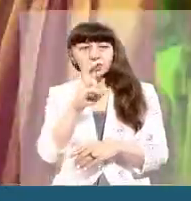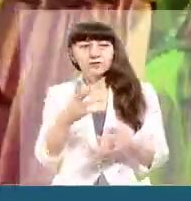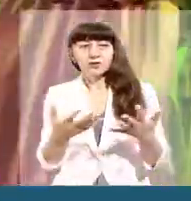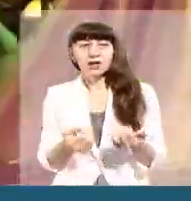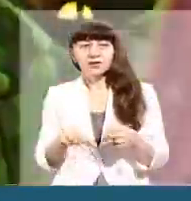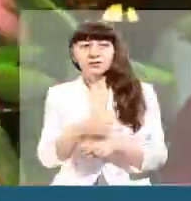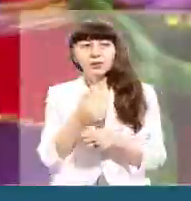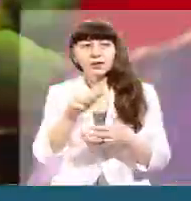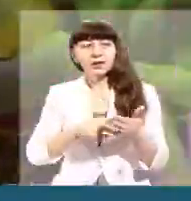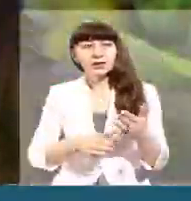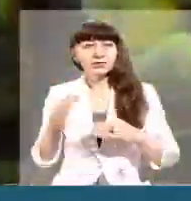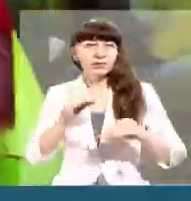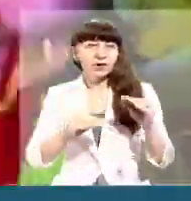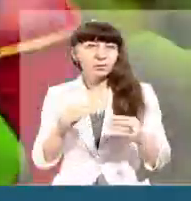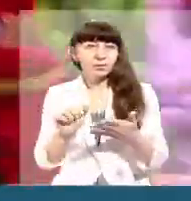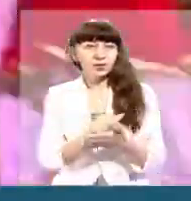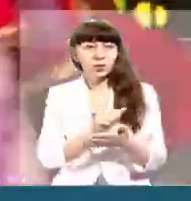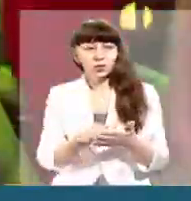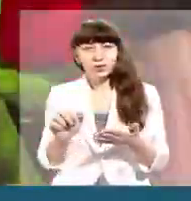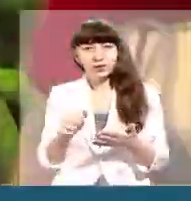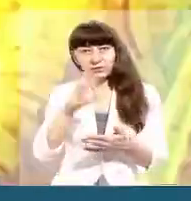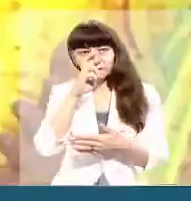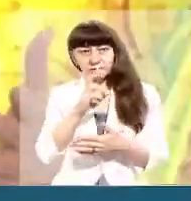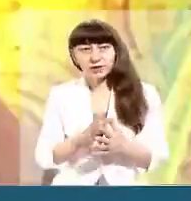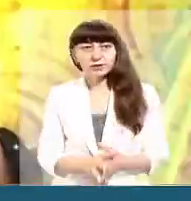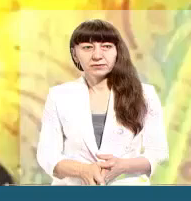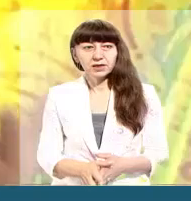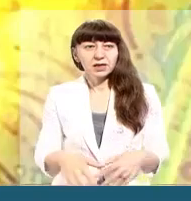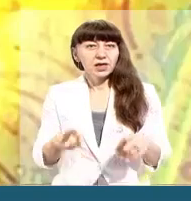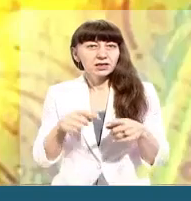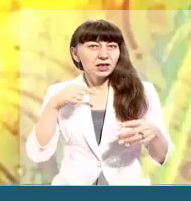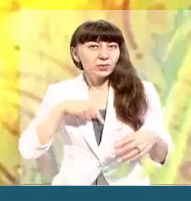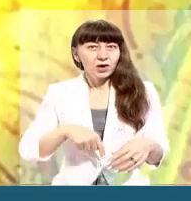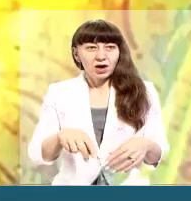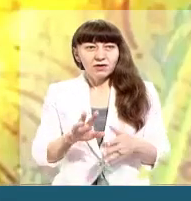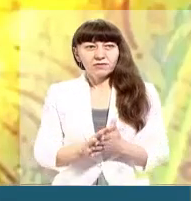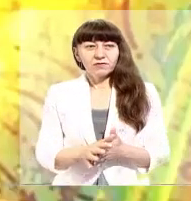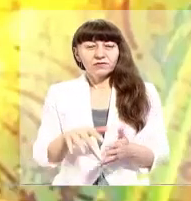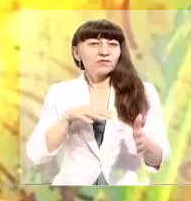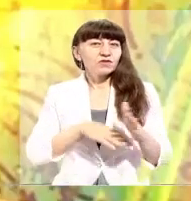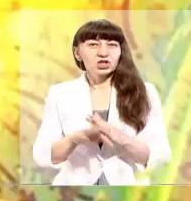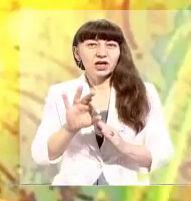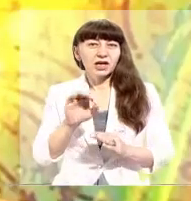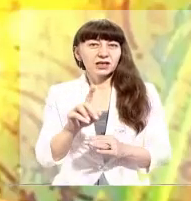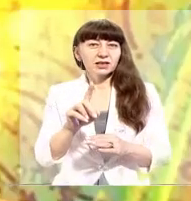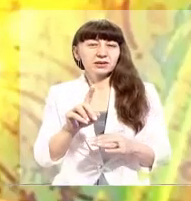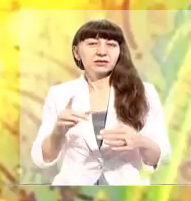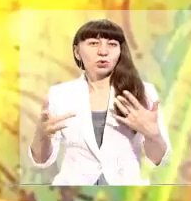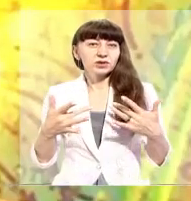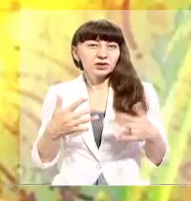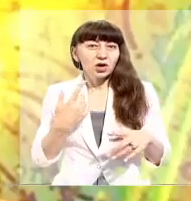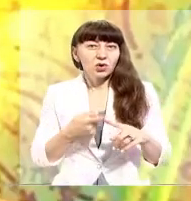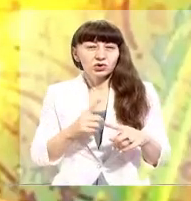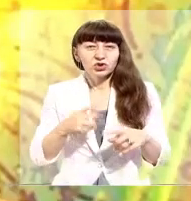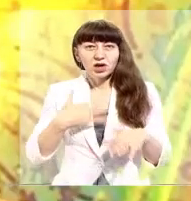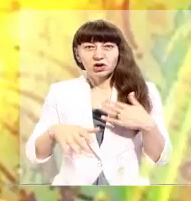взятый в основу принципы формирования документов в государстве. Я прямо с такими эмоциями вышла с этого концерта. В общем, я рада, что у